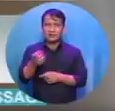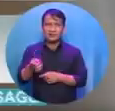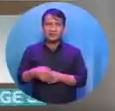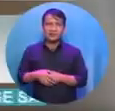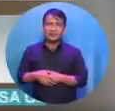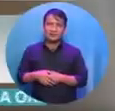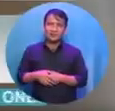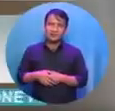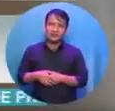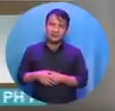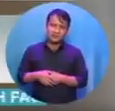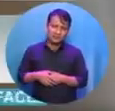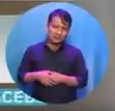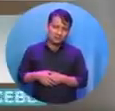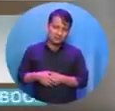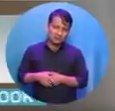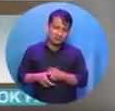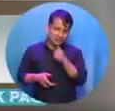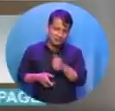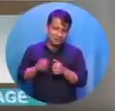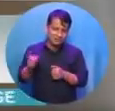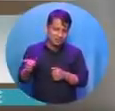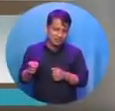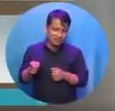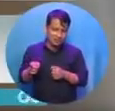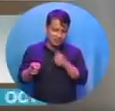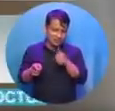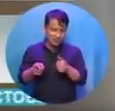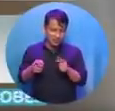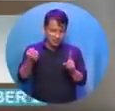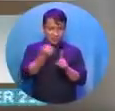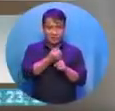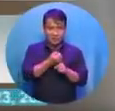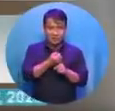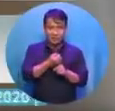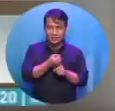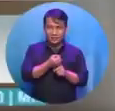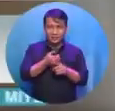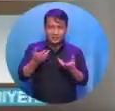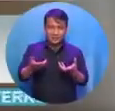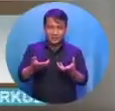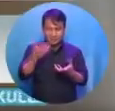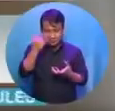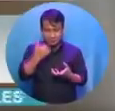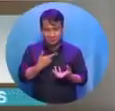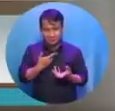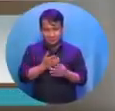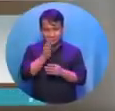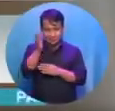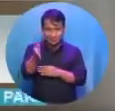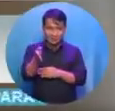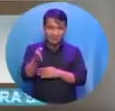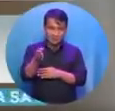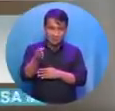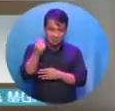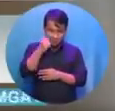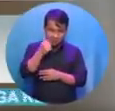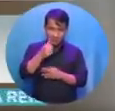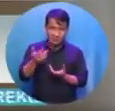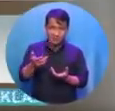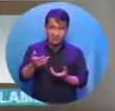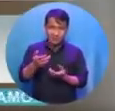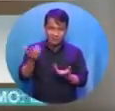Yeah, ganito po yan, sir. Ano, hindi ko po masasaktan, sir, na ano po, nahuli ko po siya, sir, papunta siya dun sa may kabit niya, sir.